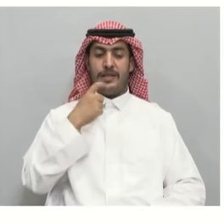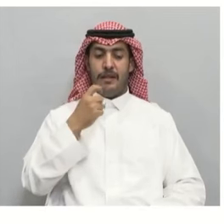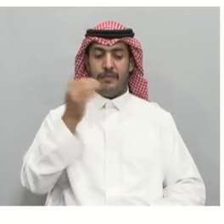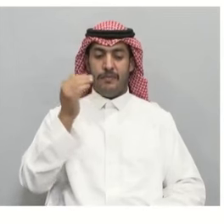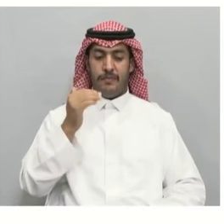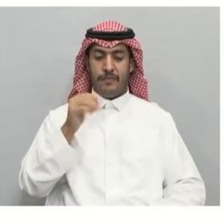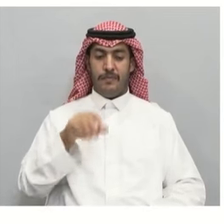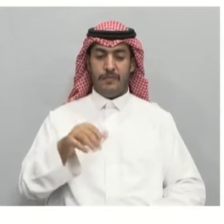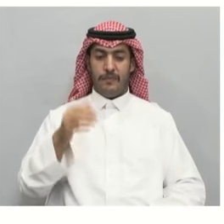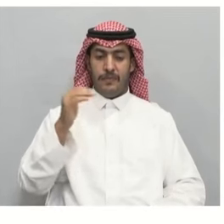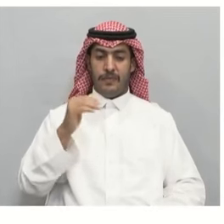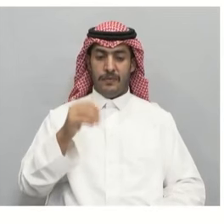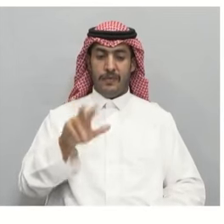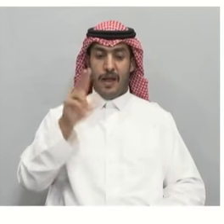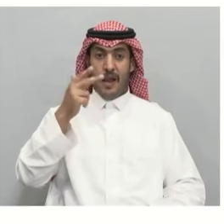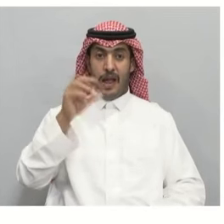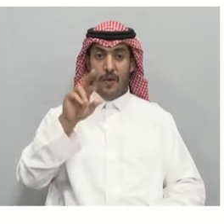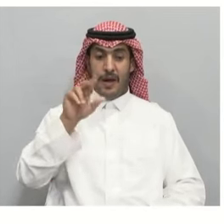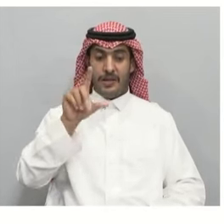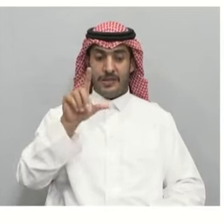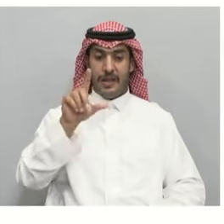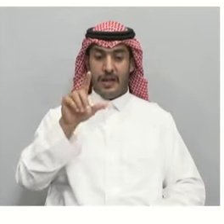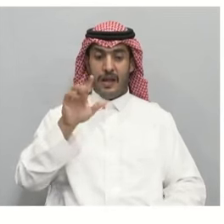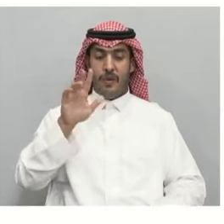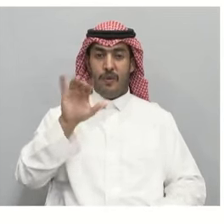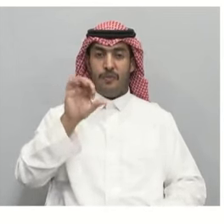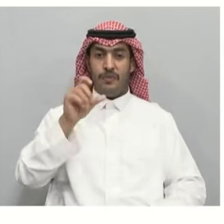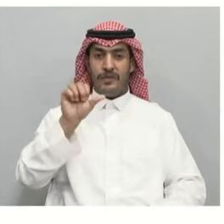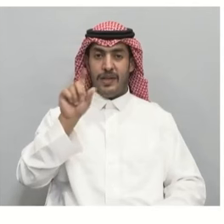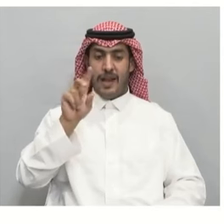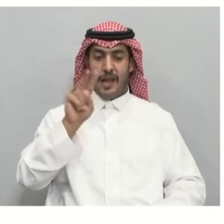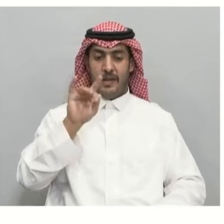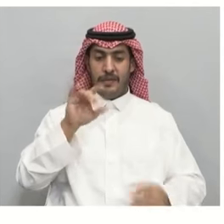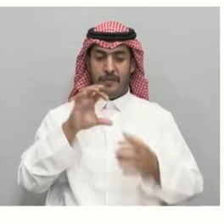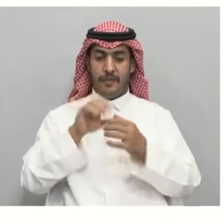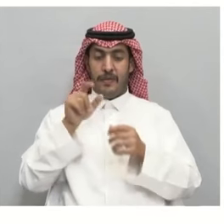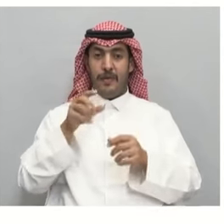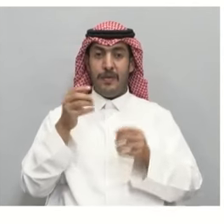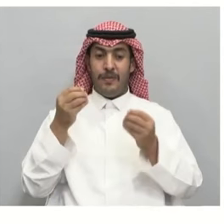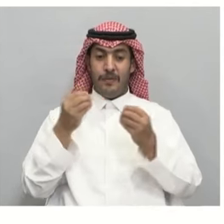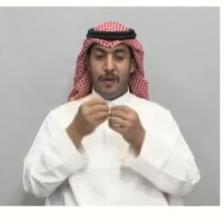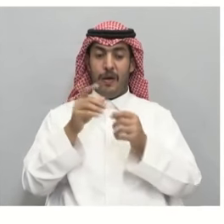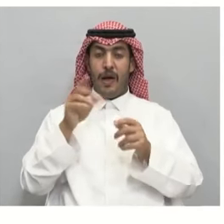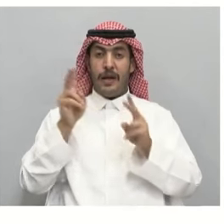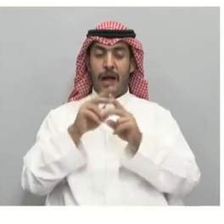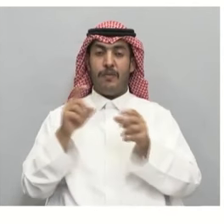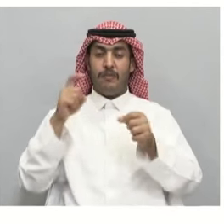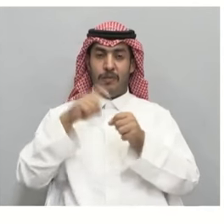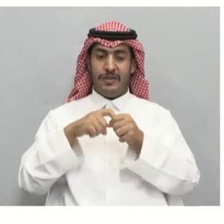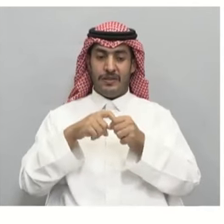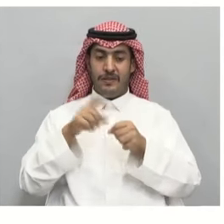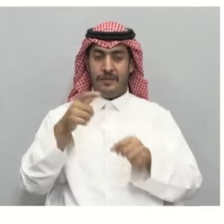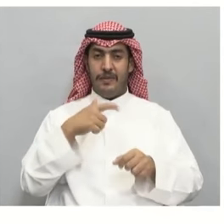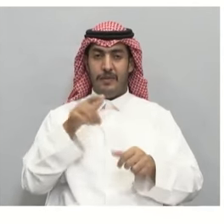العوازل والموصلات تقسم المواد من حيث توصيلها للكهرباء الى مواد موصله للكهرباء